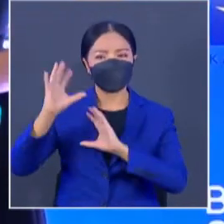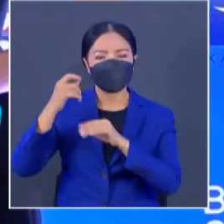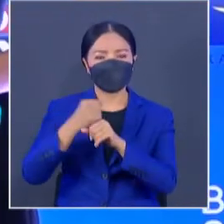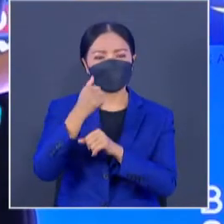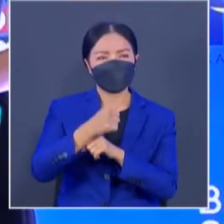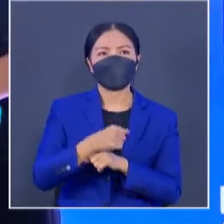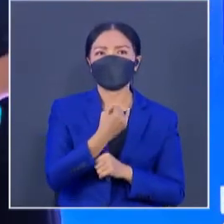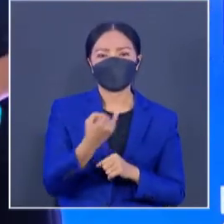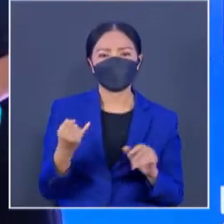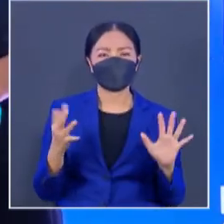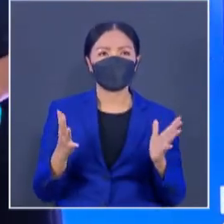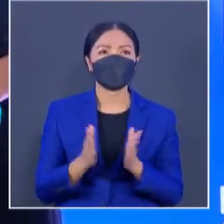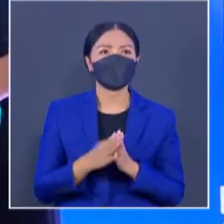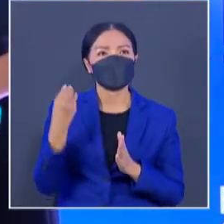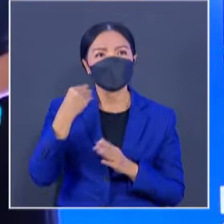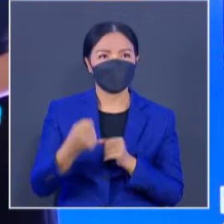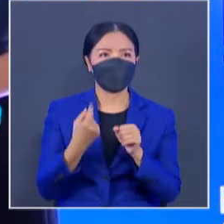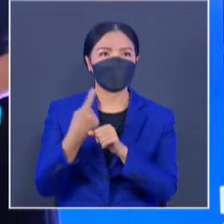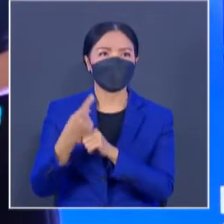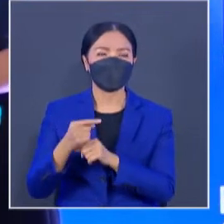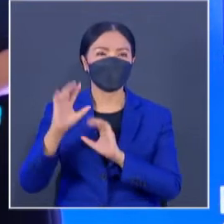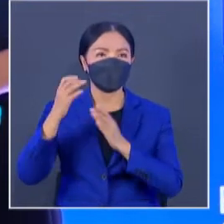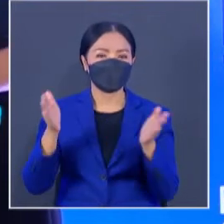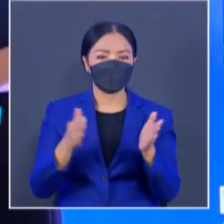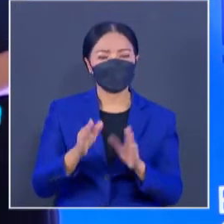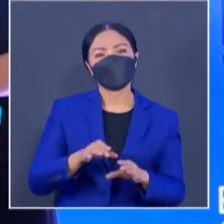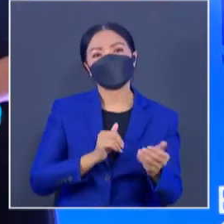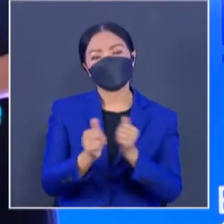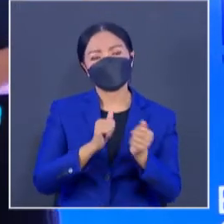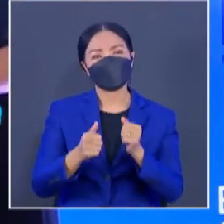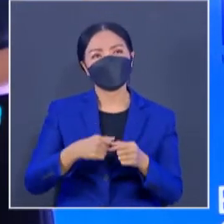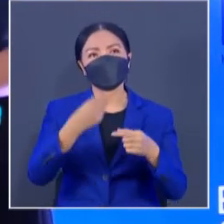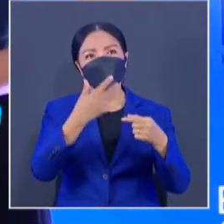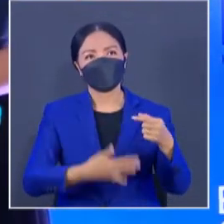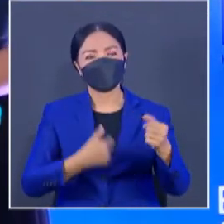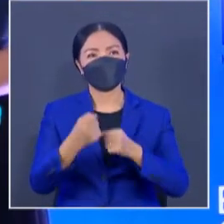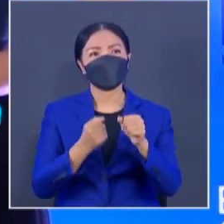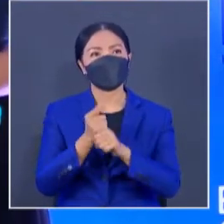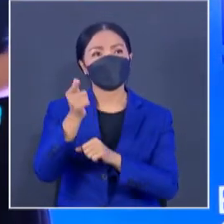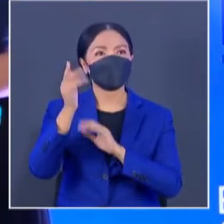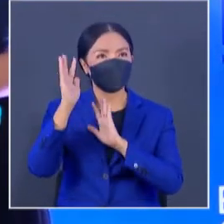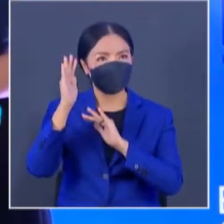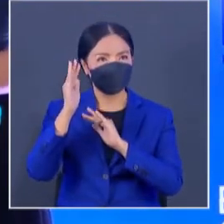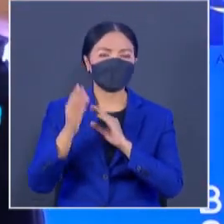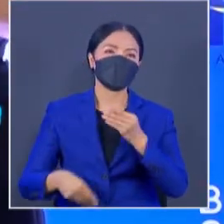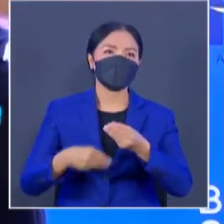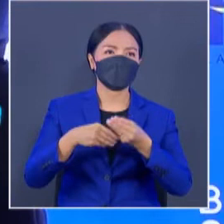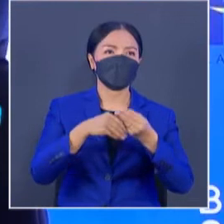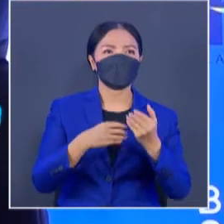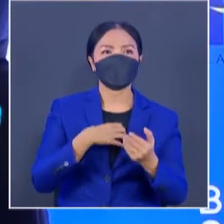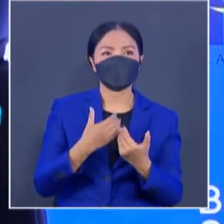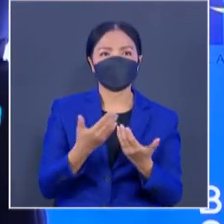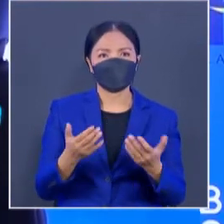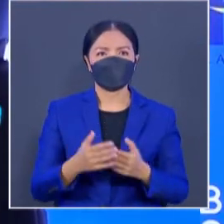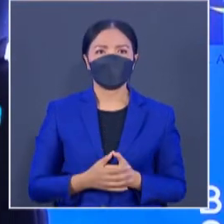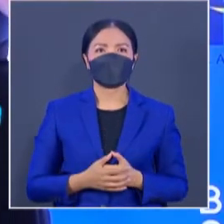พ้ประเทศอื่นๆเลยค่ะแต่ละปีเนี่ยมีคนที่ทำหนังสั้นส่งประกวดเยอะขึ้นมากๆเลยแล้วก็ในปีหน้าก็หวังว่าจะให้มีมากกว่านี้ค่ะ ก็อยากให้แ